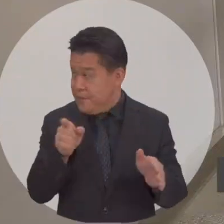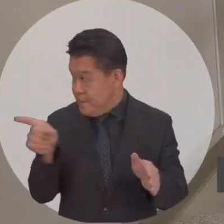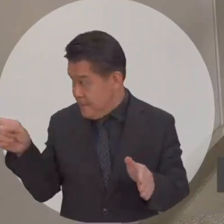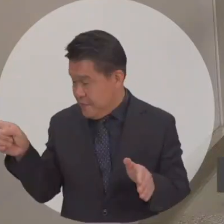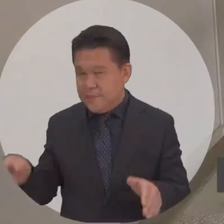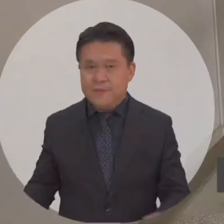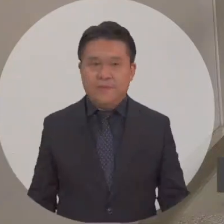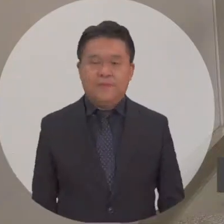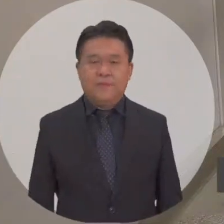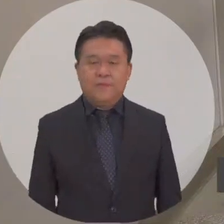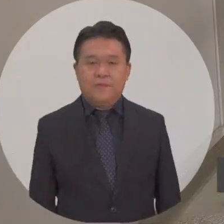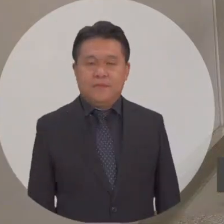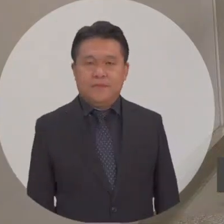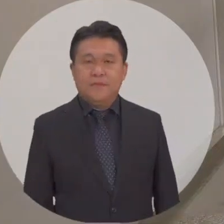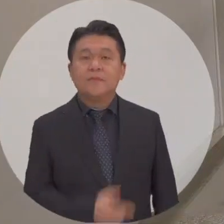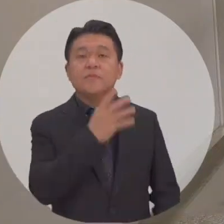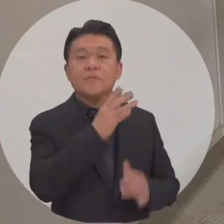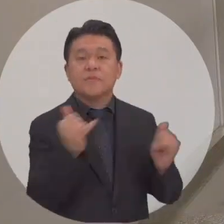살피며 내려옵니다.